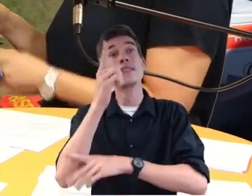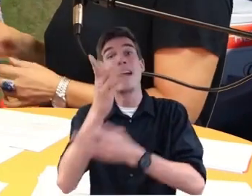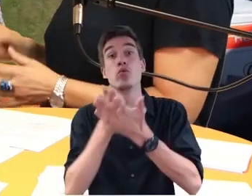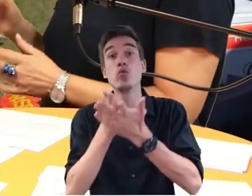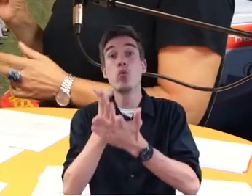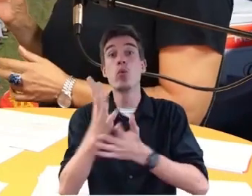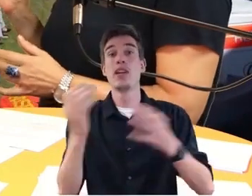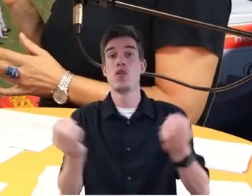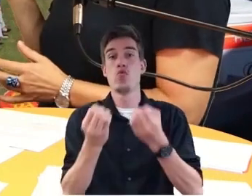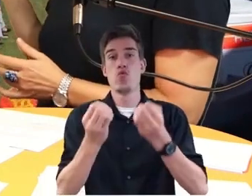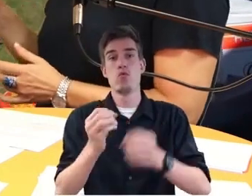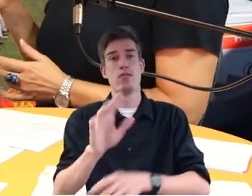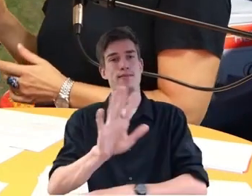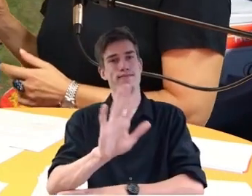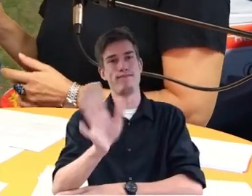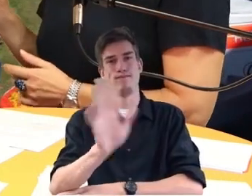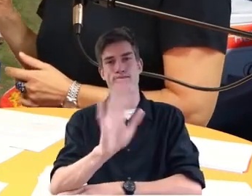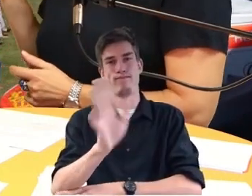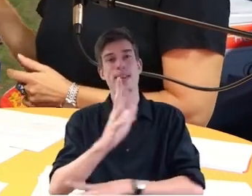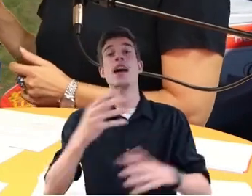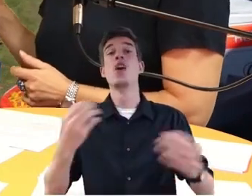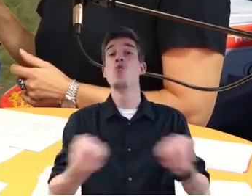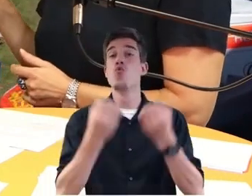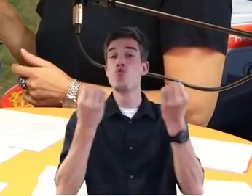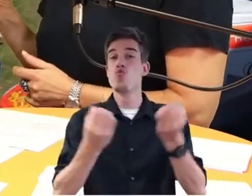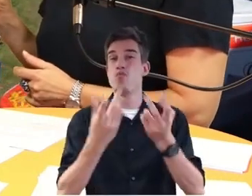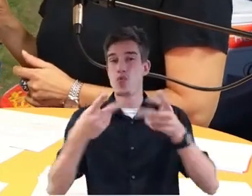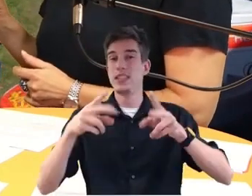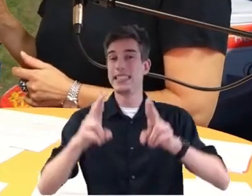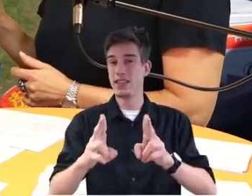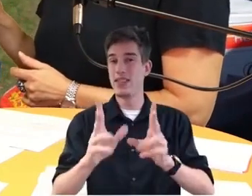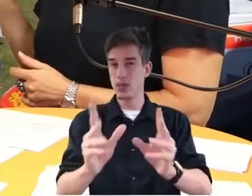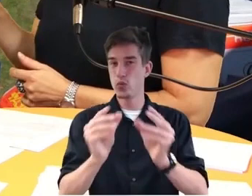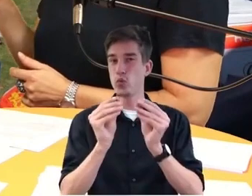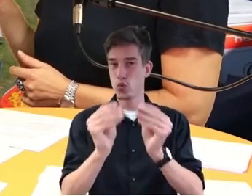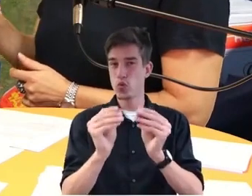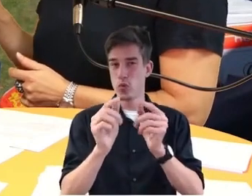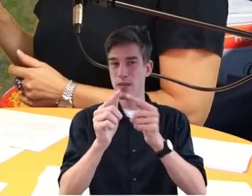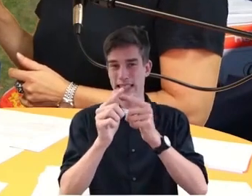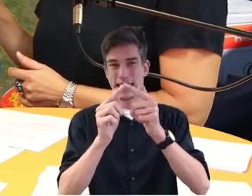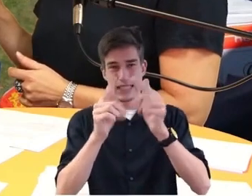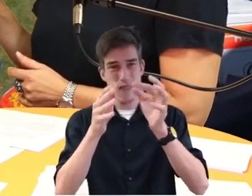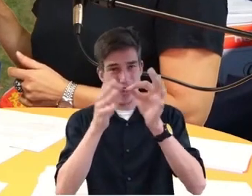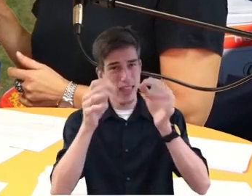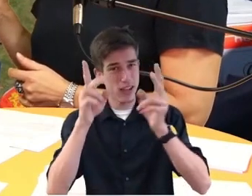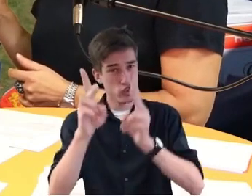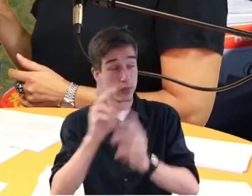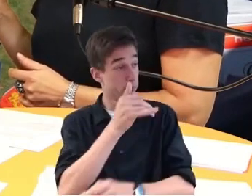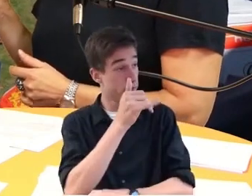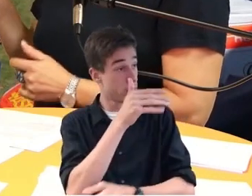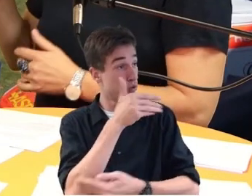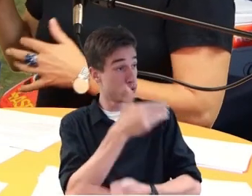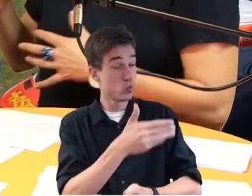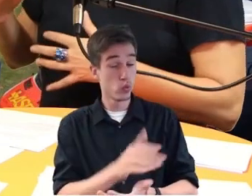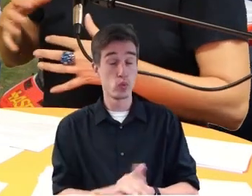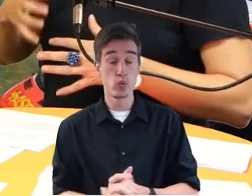sondern eigentlich die übung sequenz selbst sind meistens ja zwei tagen aber